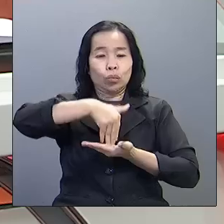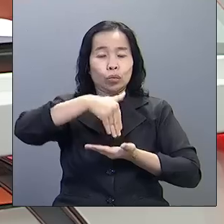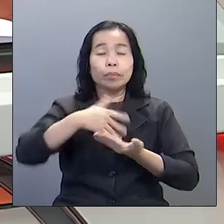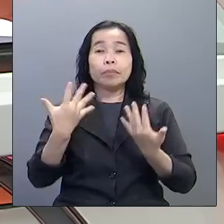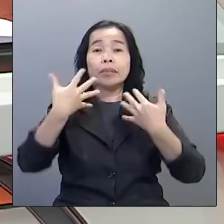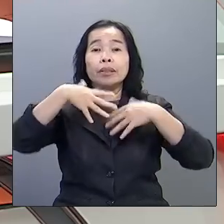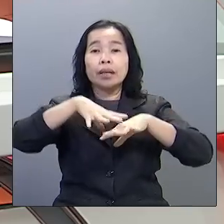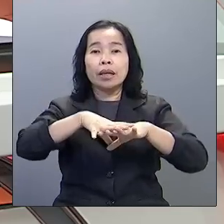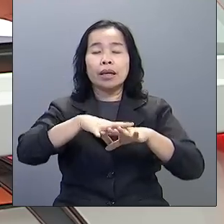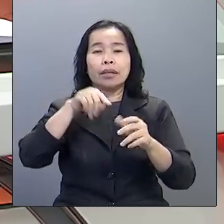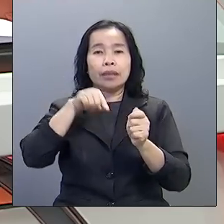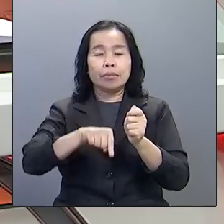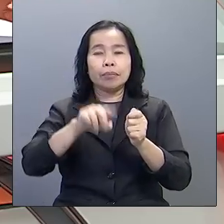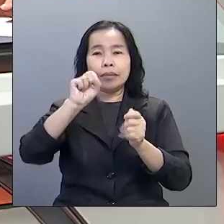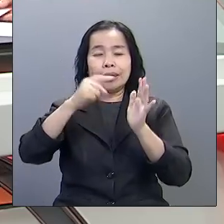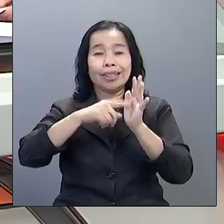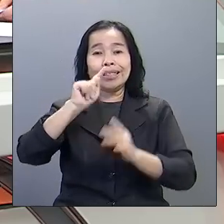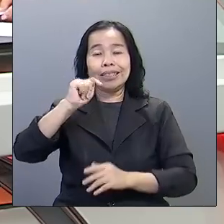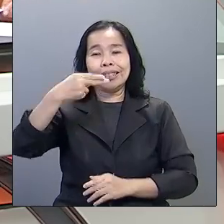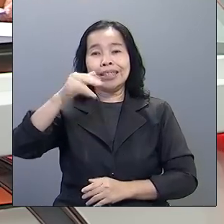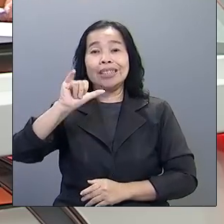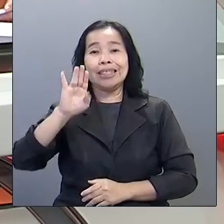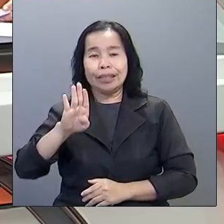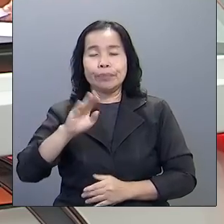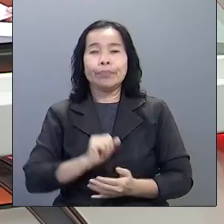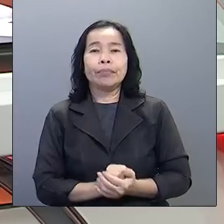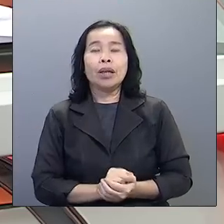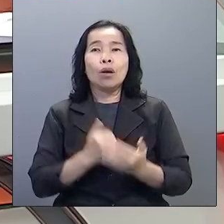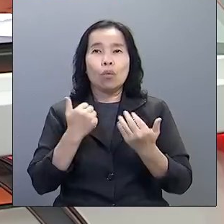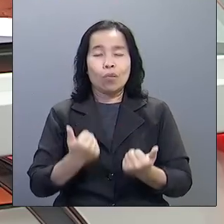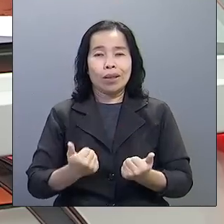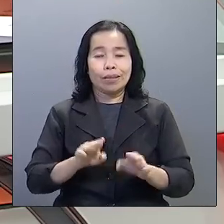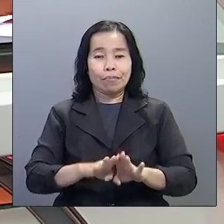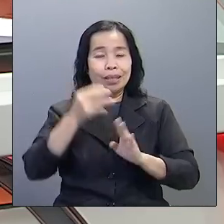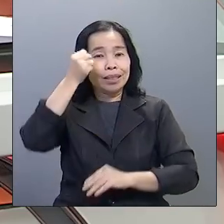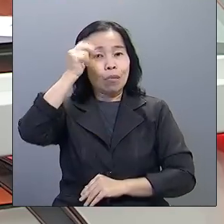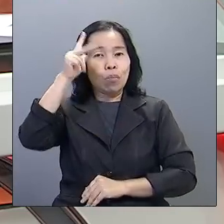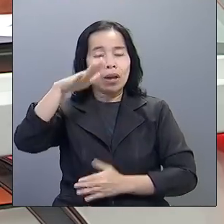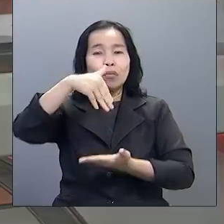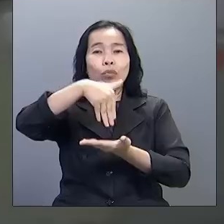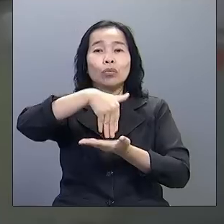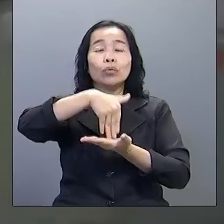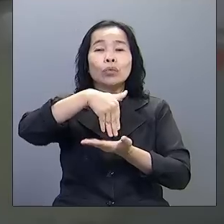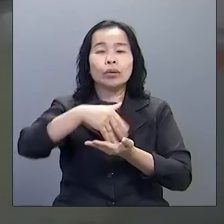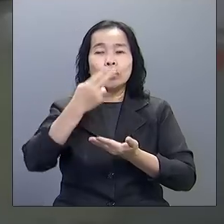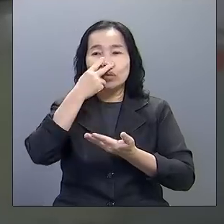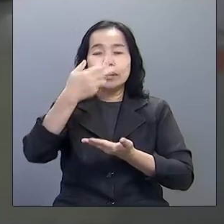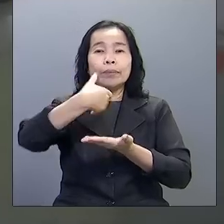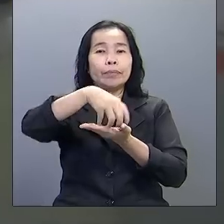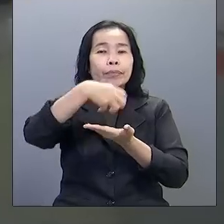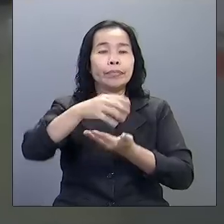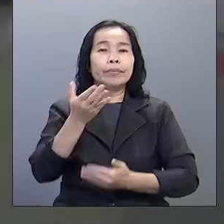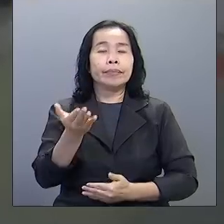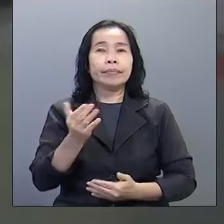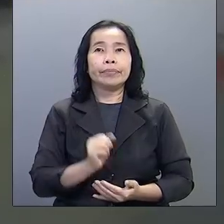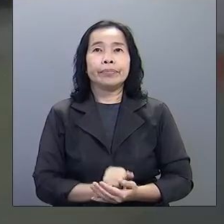ที่สัตหีบชลบุรีนะคะวันนี้เปิดศูนย์เป็นวันที่3แล้วติดตามจากคุณพัทราพรตั้นงามรายงานสดมาค่ะ